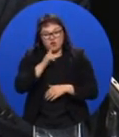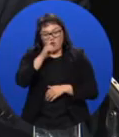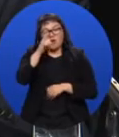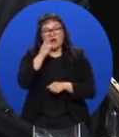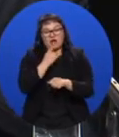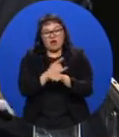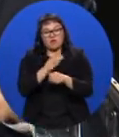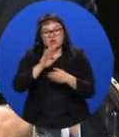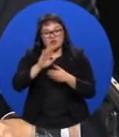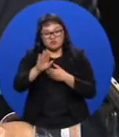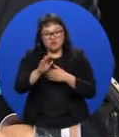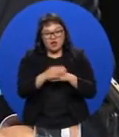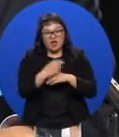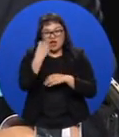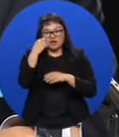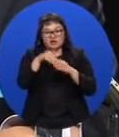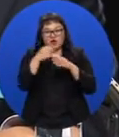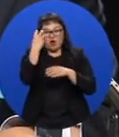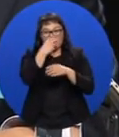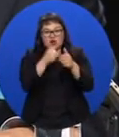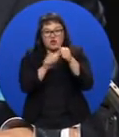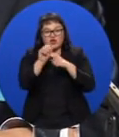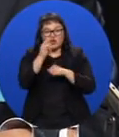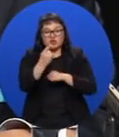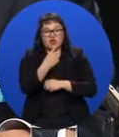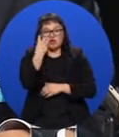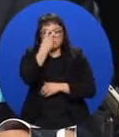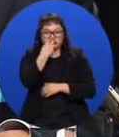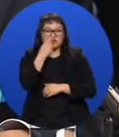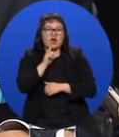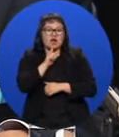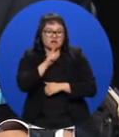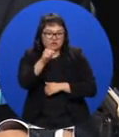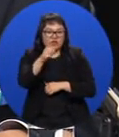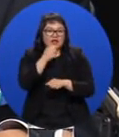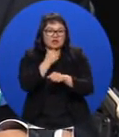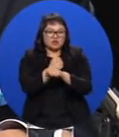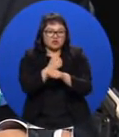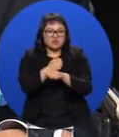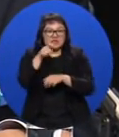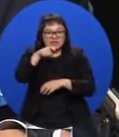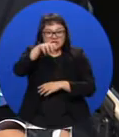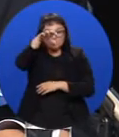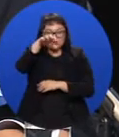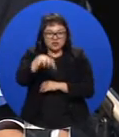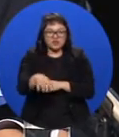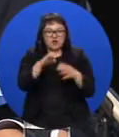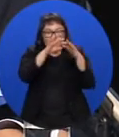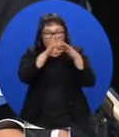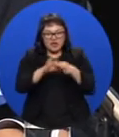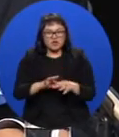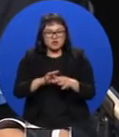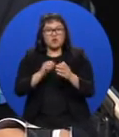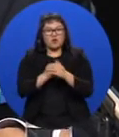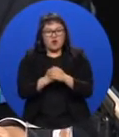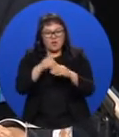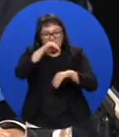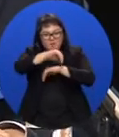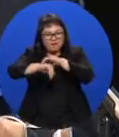고발해서 선관위로 하여금 수사 의뢰하는 것이 좋지 이 문제를 이 자리에서 계속 끄집어 낸다는